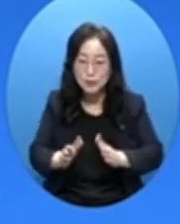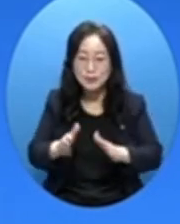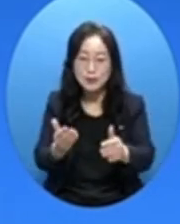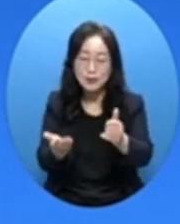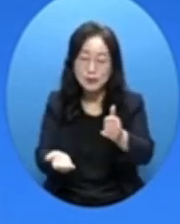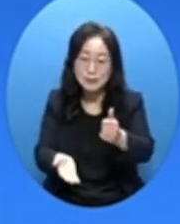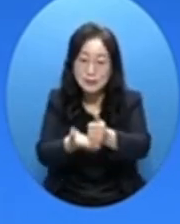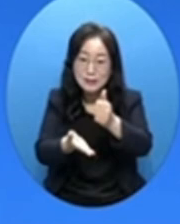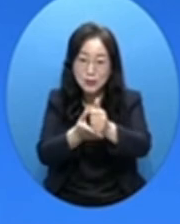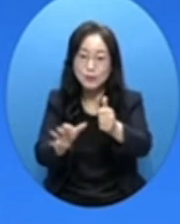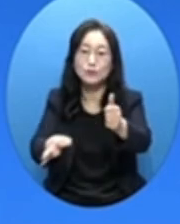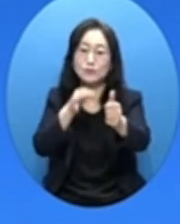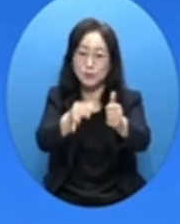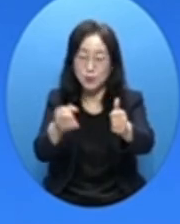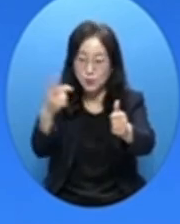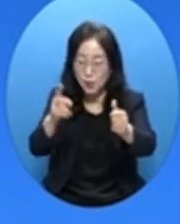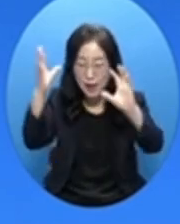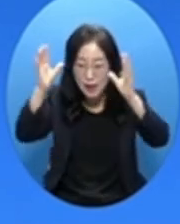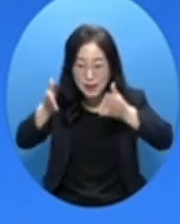아이를 낳은